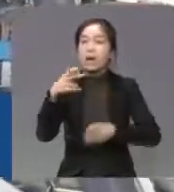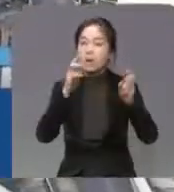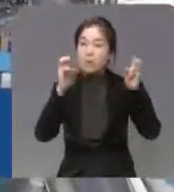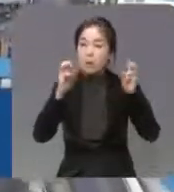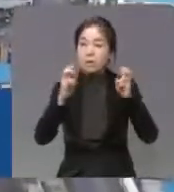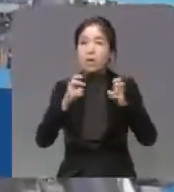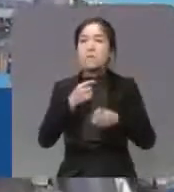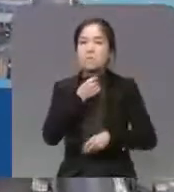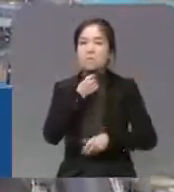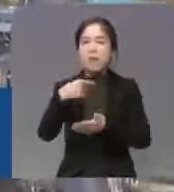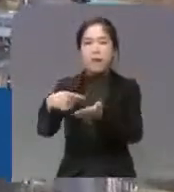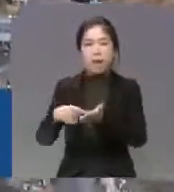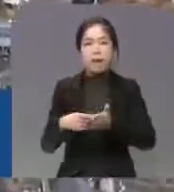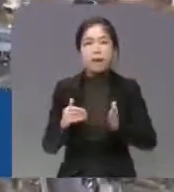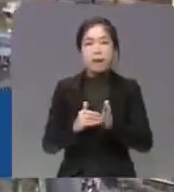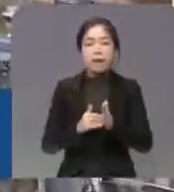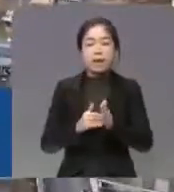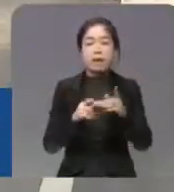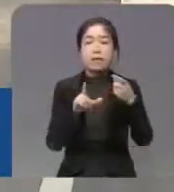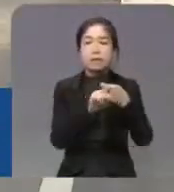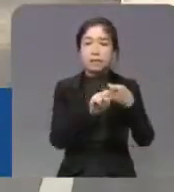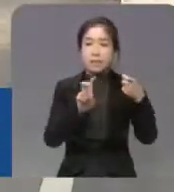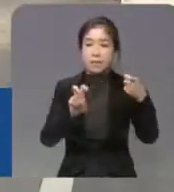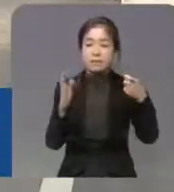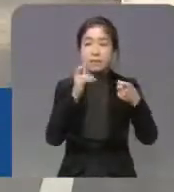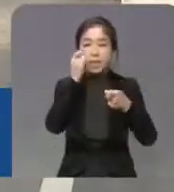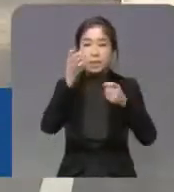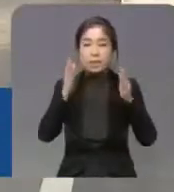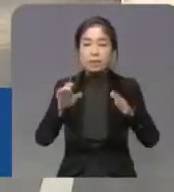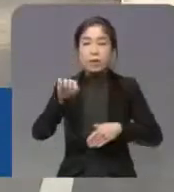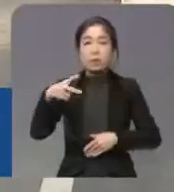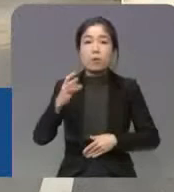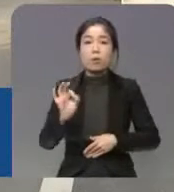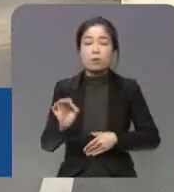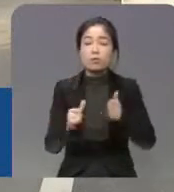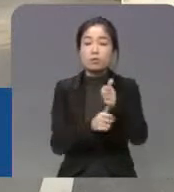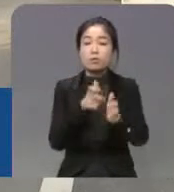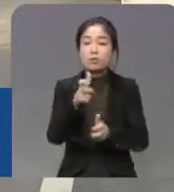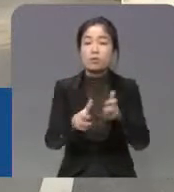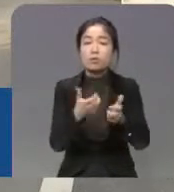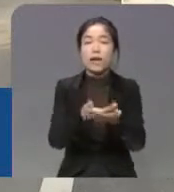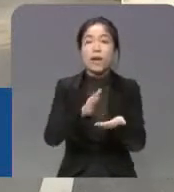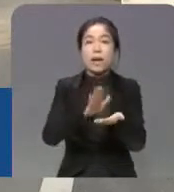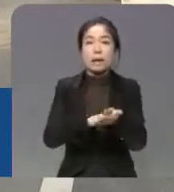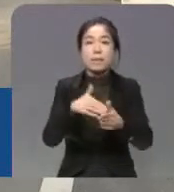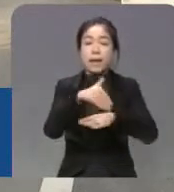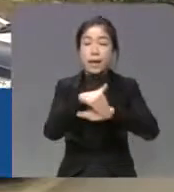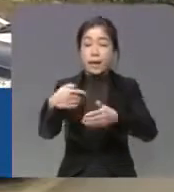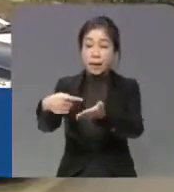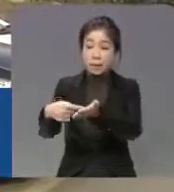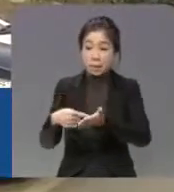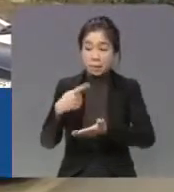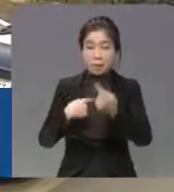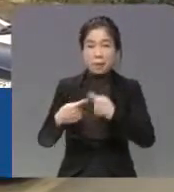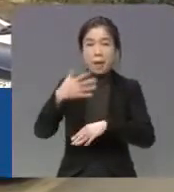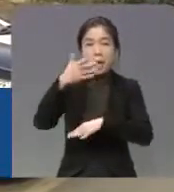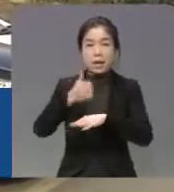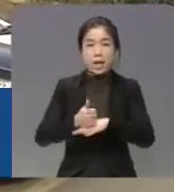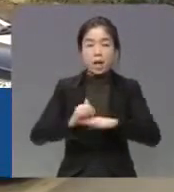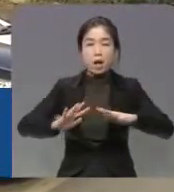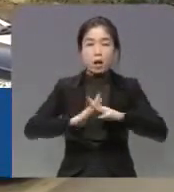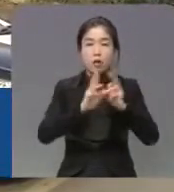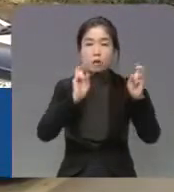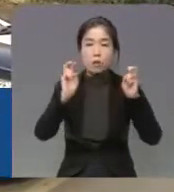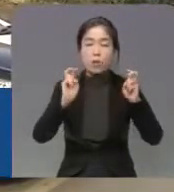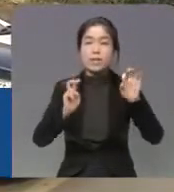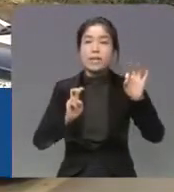제출했습니다. 광주시는 지난달 20일부터 한 달 동안 평동 준공업 지역 도시개발사업 의향서를 접수한 결과 건설업체